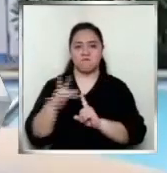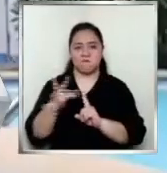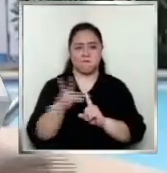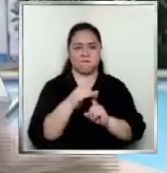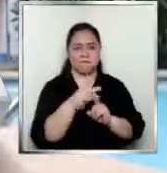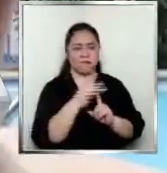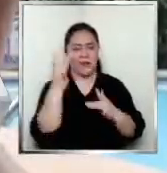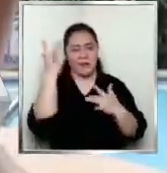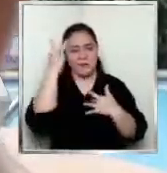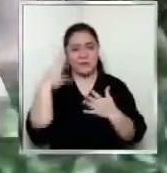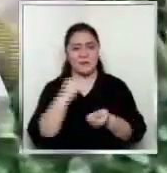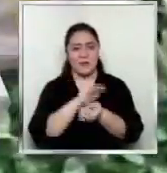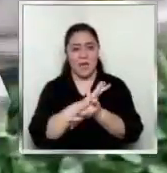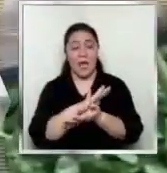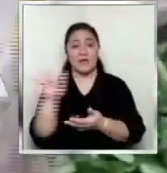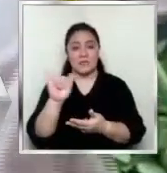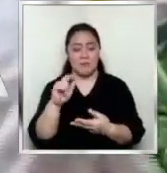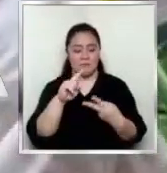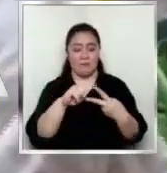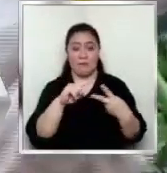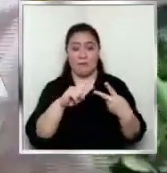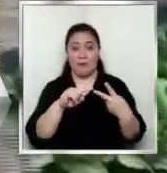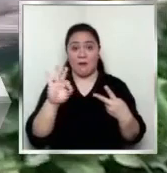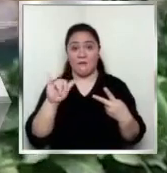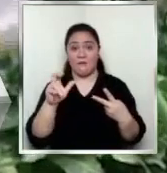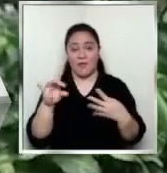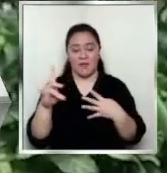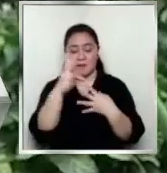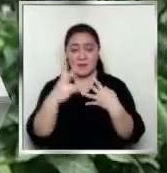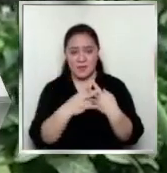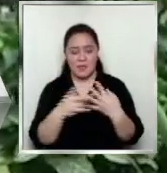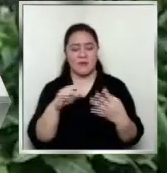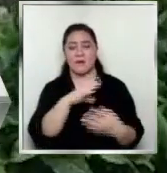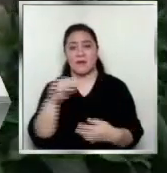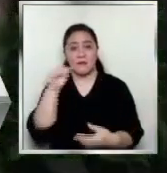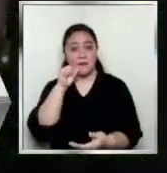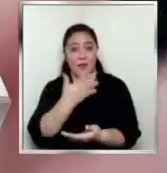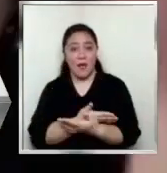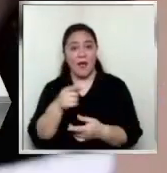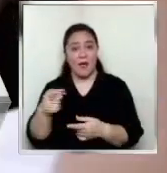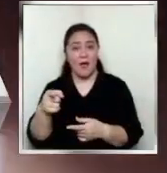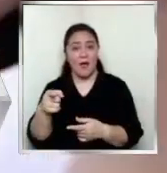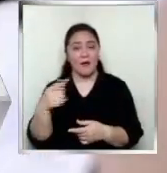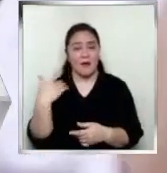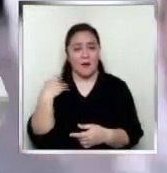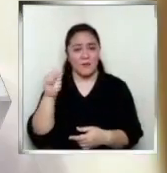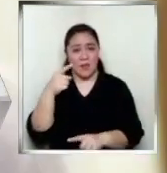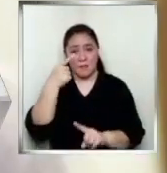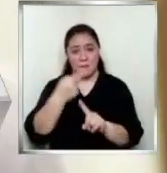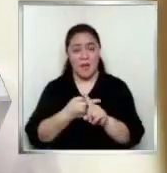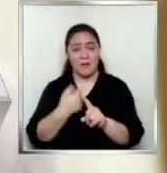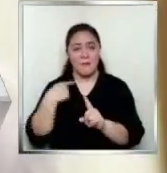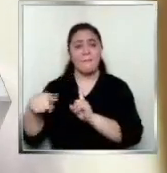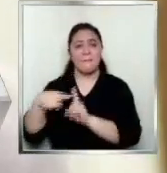kanyang fiancé na si Sophie Albert, pati ang kanilang 10-month-old na baby na si Aviana, positive din ang result. ang laking